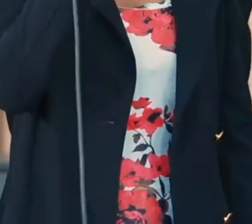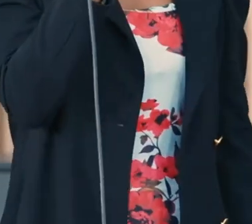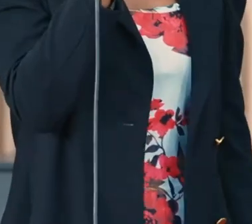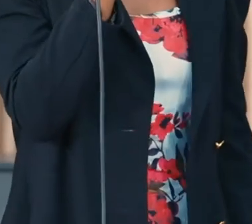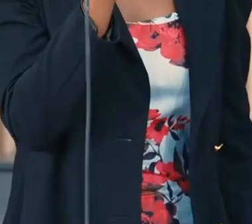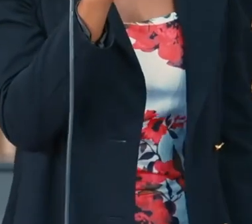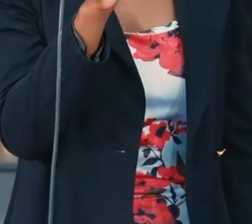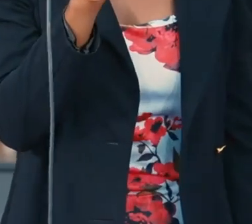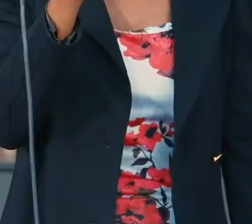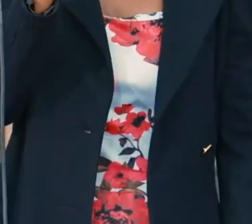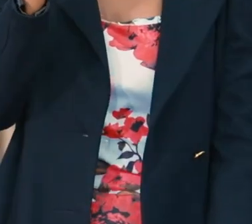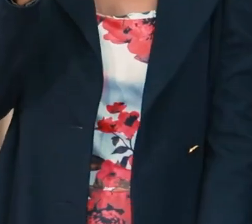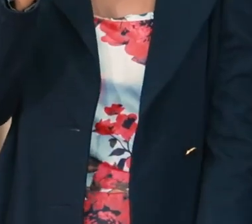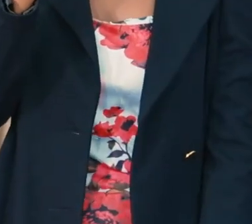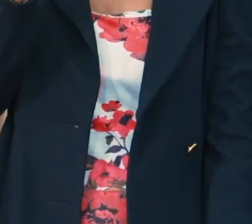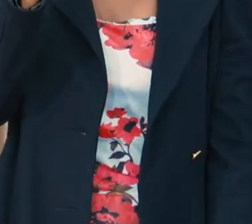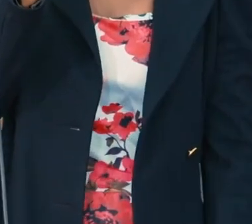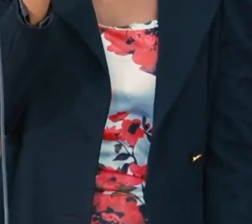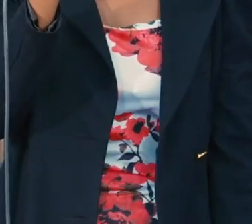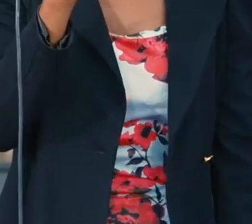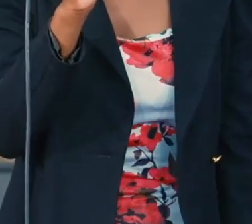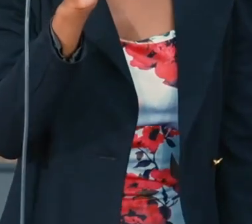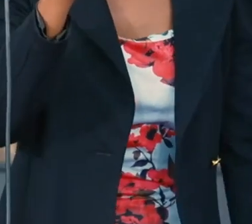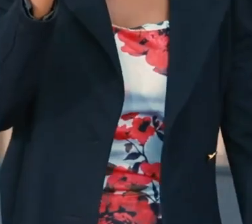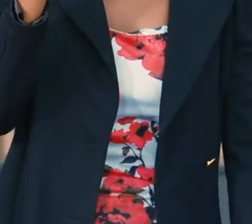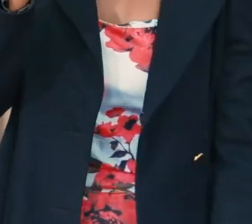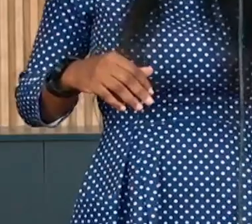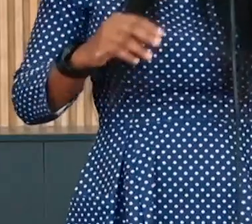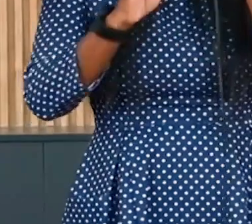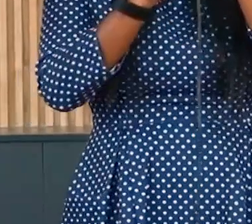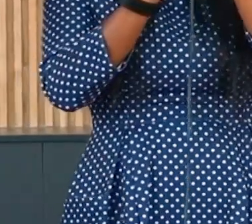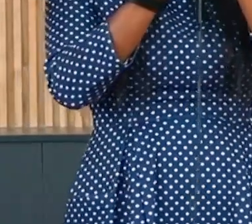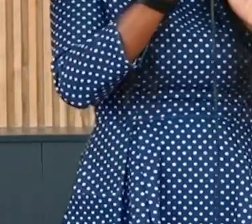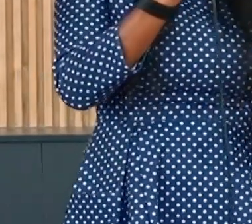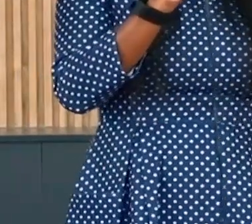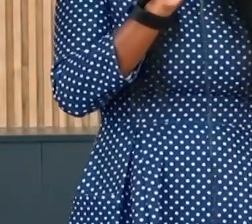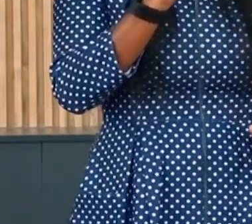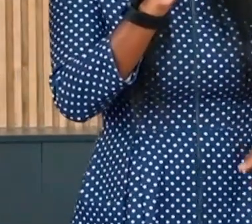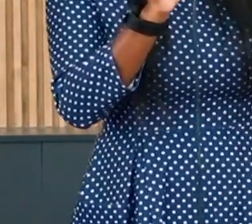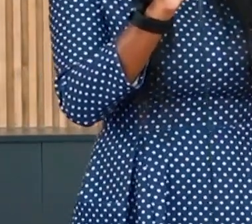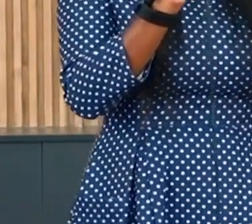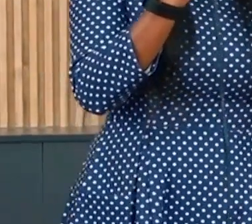nekukasika, Jesuzve ari kudzoka,